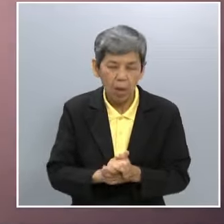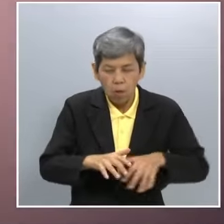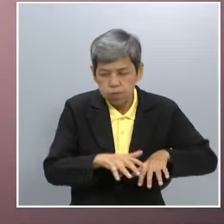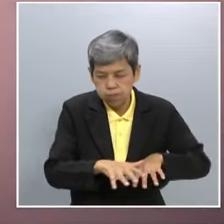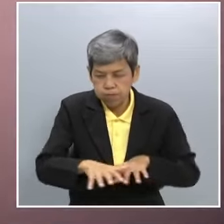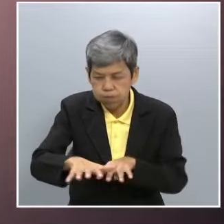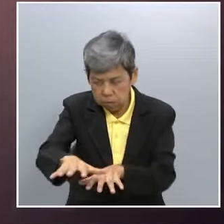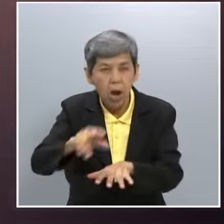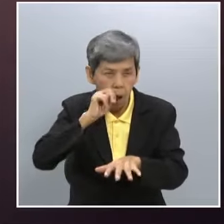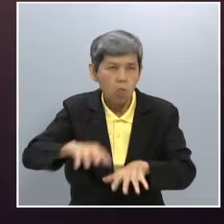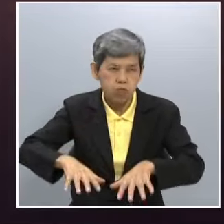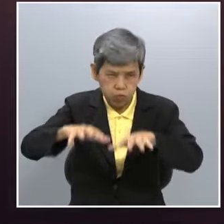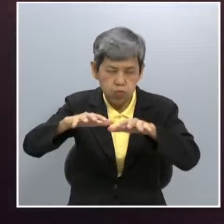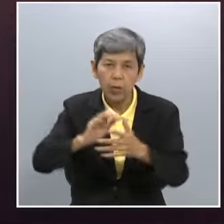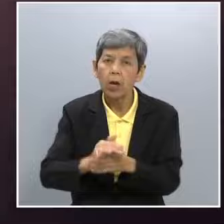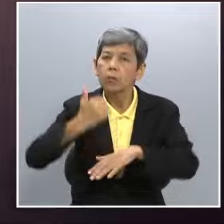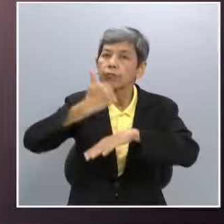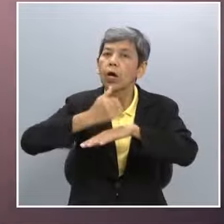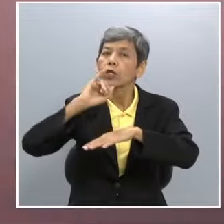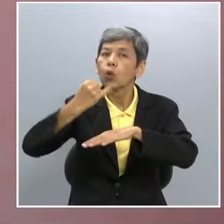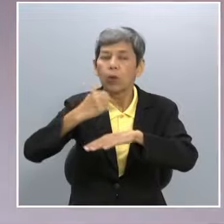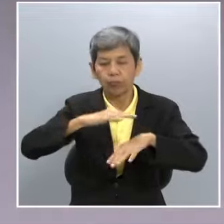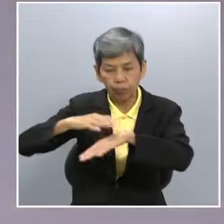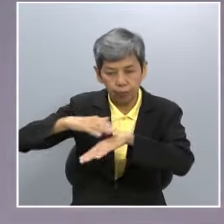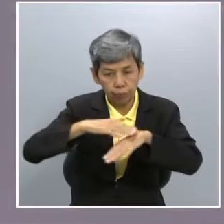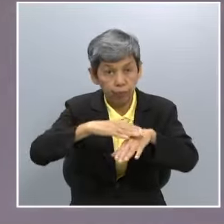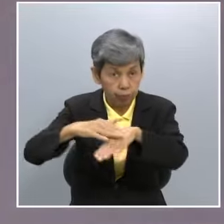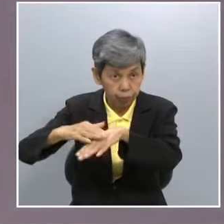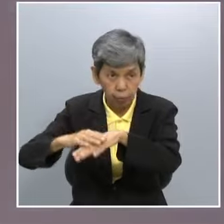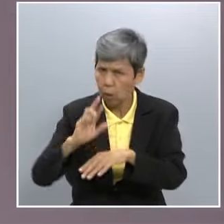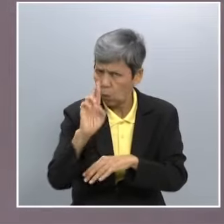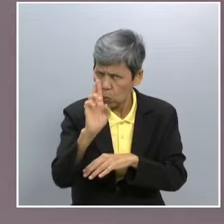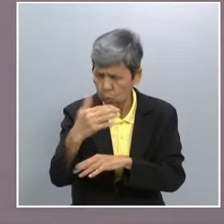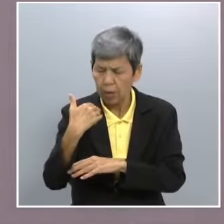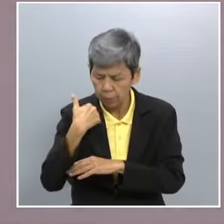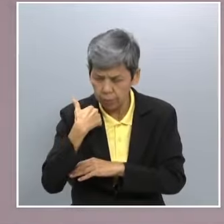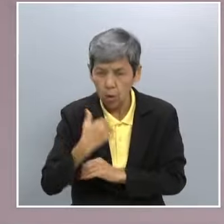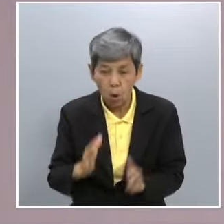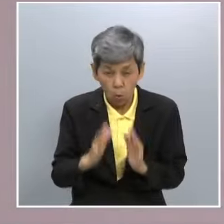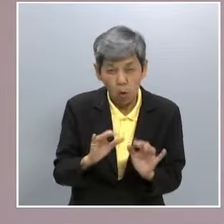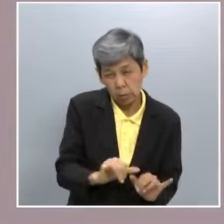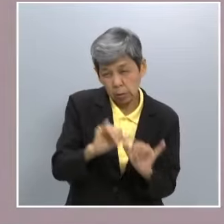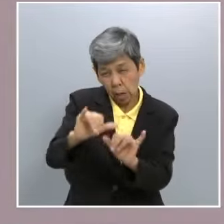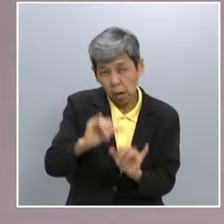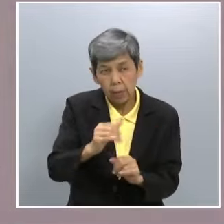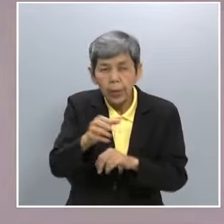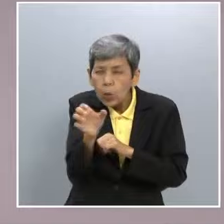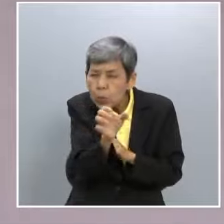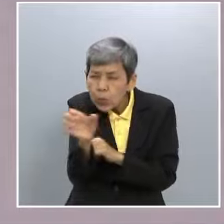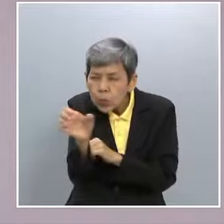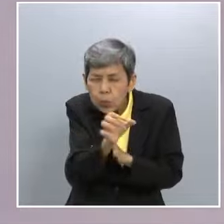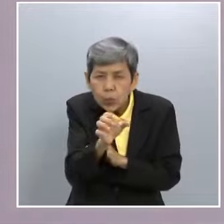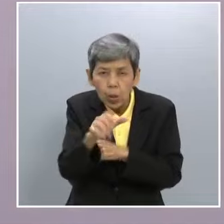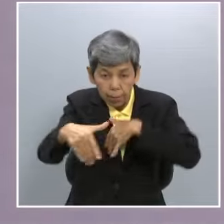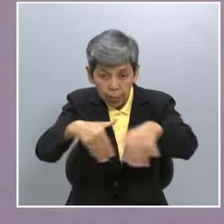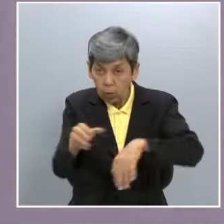แล้วนะครับผู้ชมครับทางผู้ว่าเองก็ประกาศเตือนพื้นที่เสี่ยงเตรียมอพยพนะครับนี่ก็เป็นคลิปนะที่ชาวบ้านนั้นถ่ายเอา